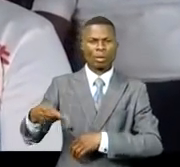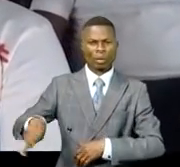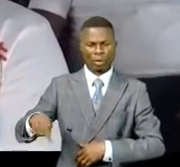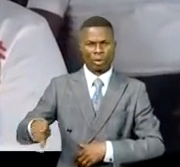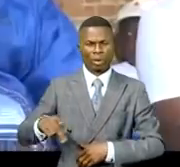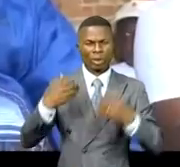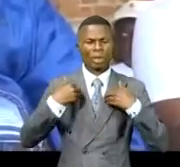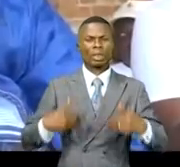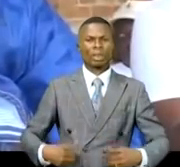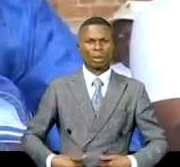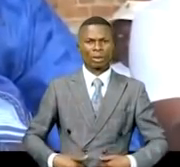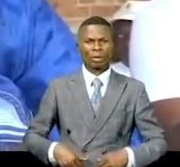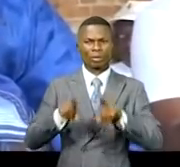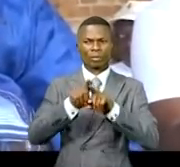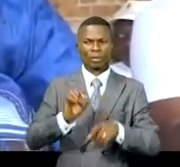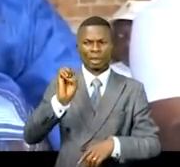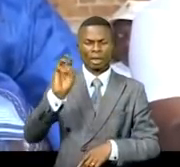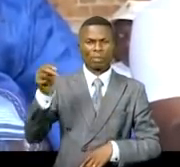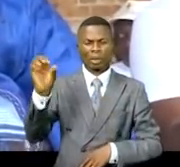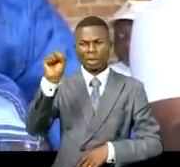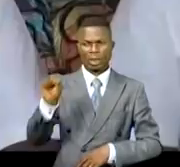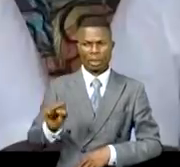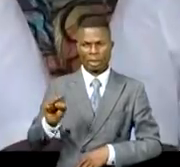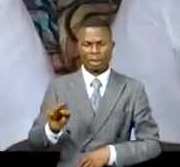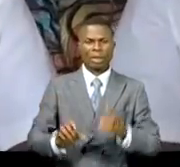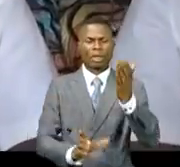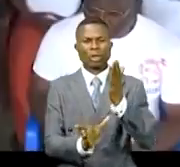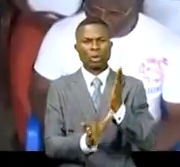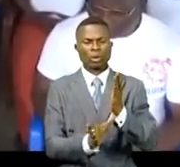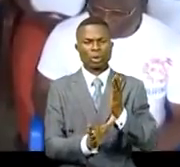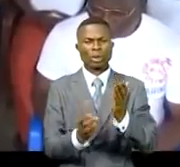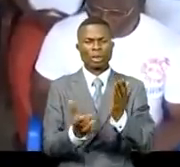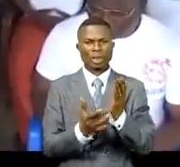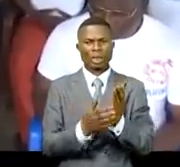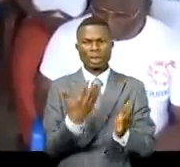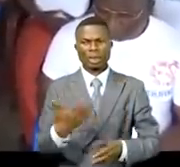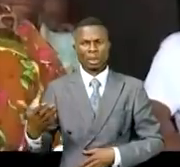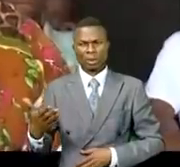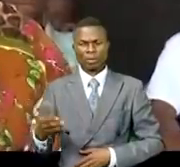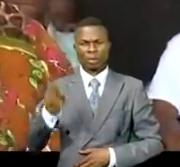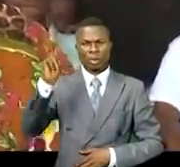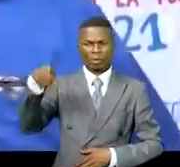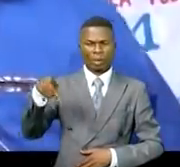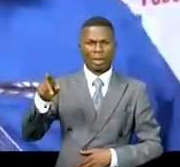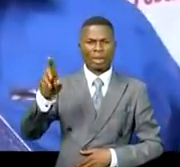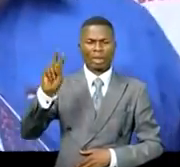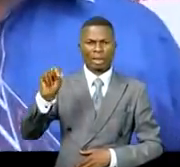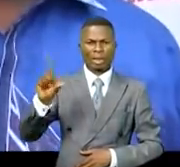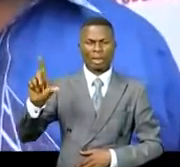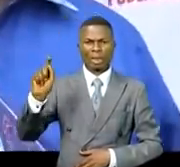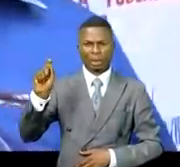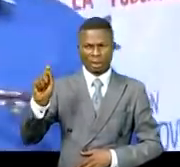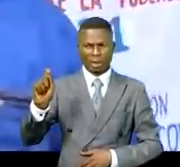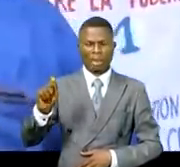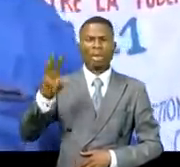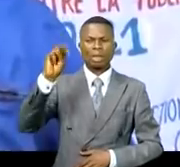de la santé DPS sous l'appui technique et logistique de PNLT Mongala. Aujourd'hui, effectivement, c'est